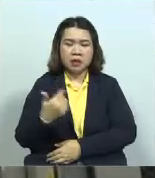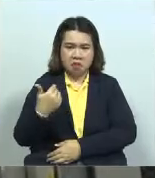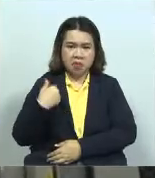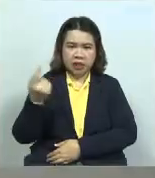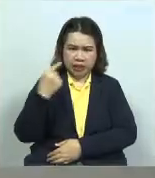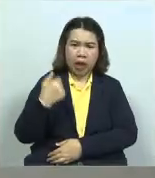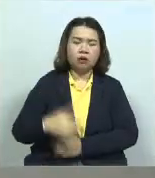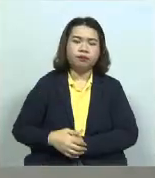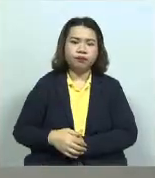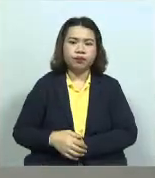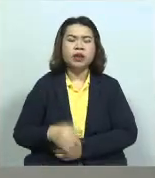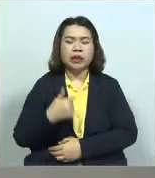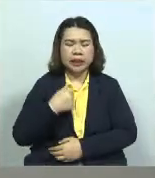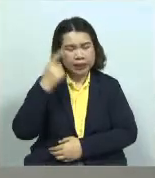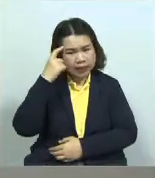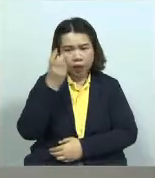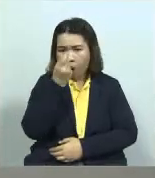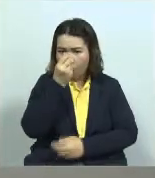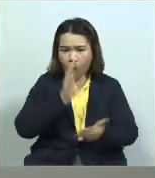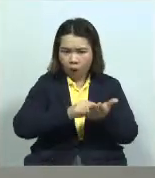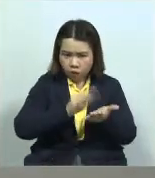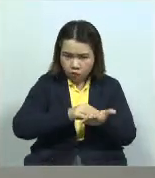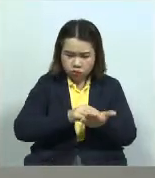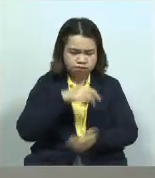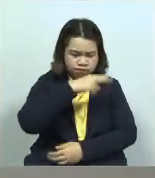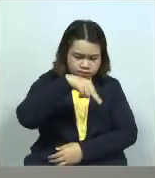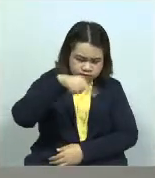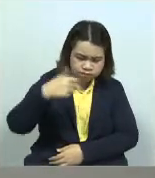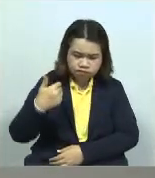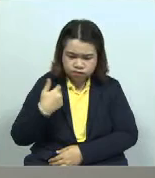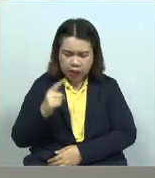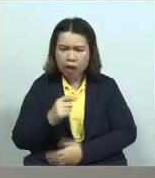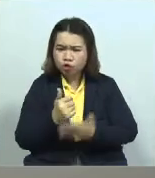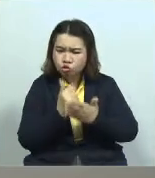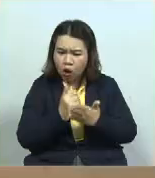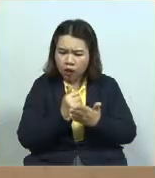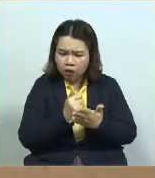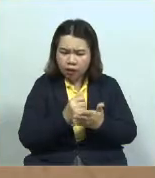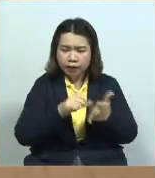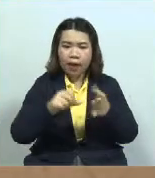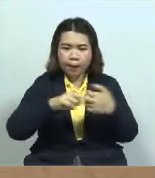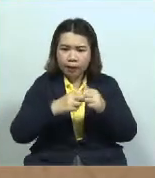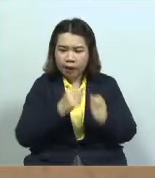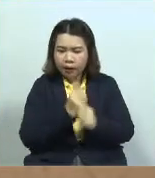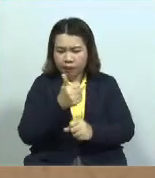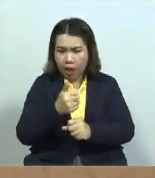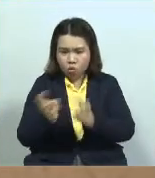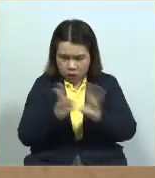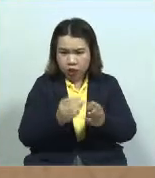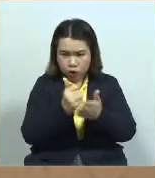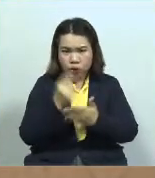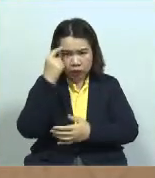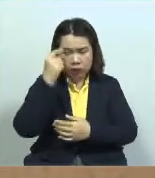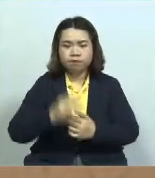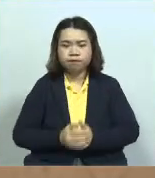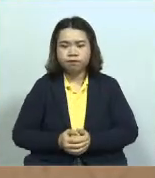ชาว่าลองไปหาข้อมูลแล้วไปดูซิว่ามันมีอะไรที่พอที่จะทำได้แก้ไขปัญหาได้นะครับก็